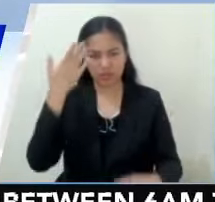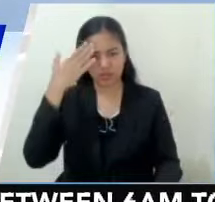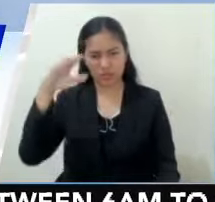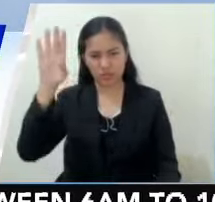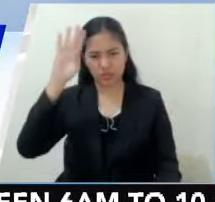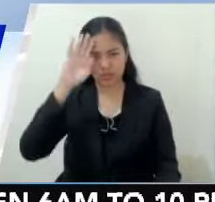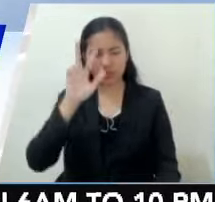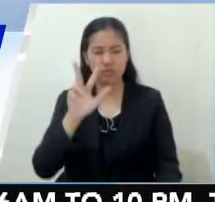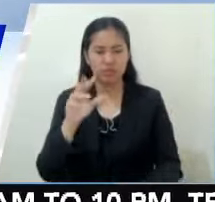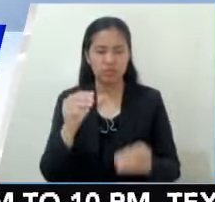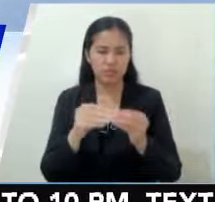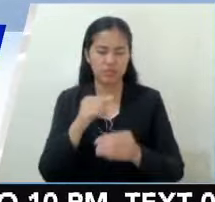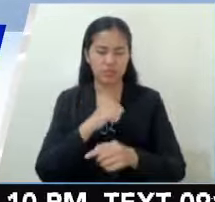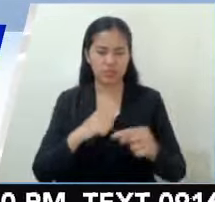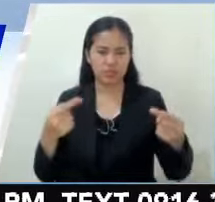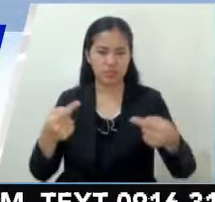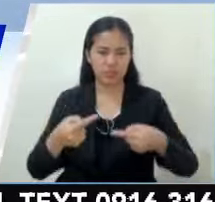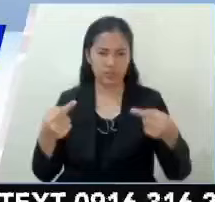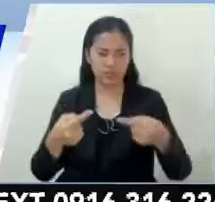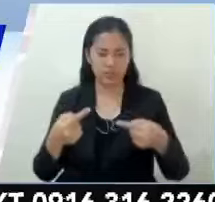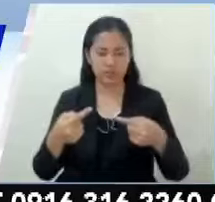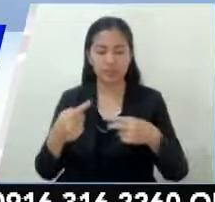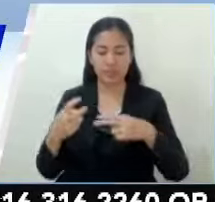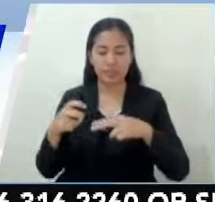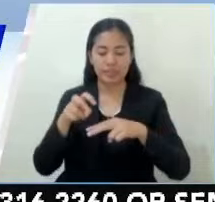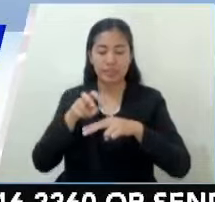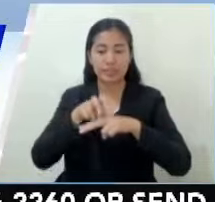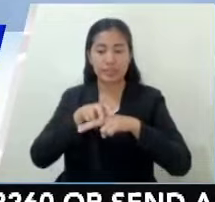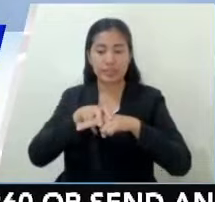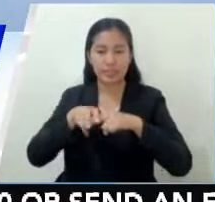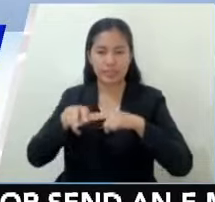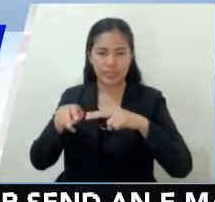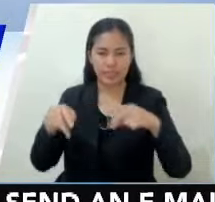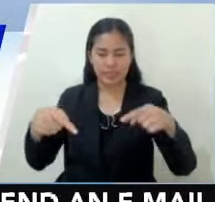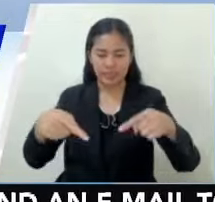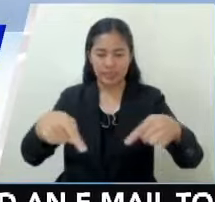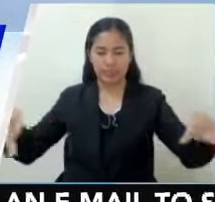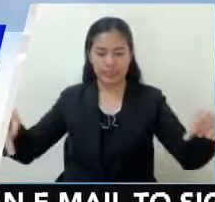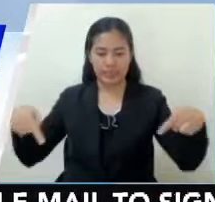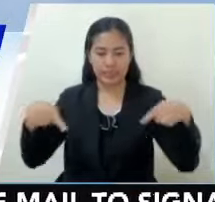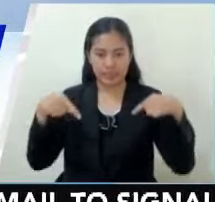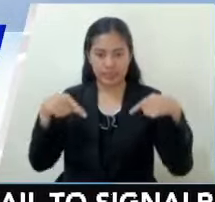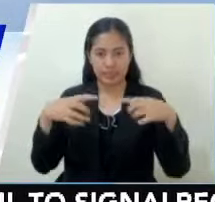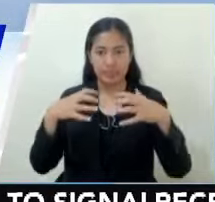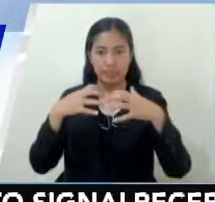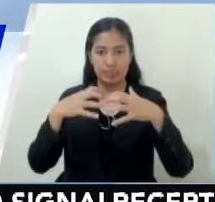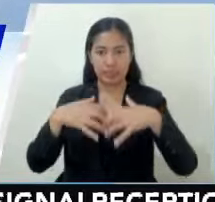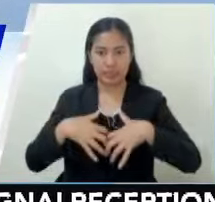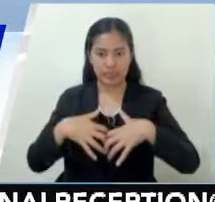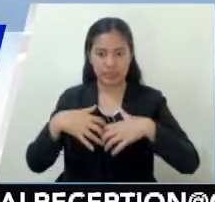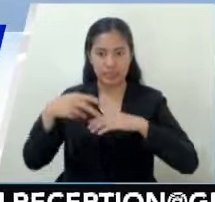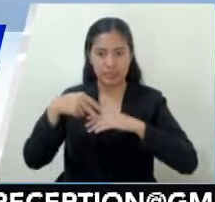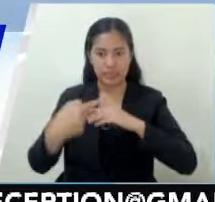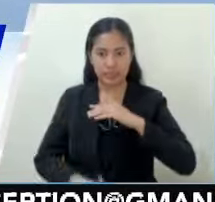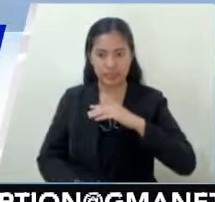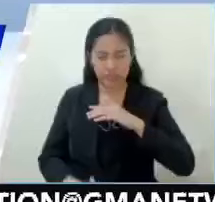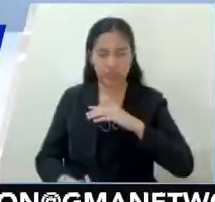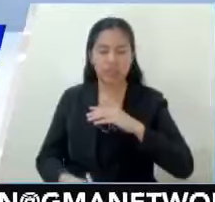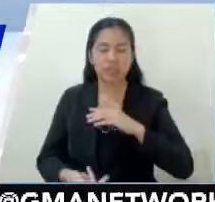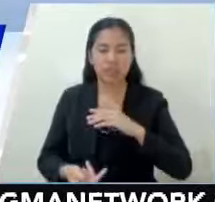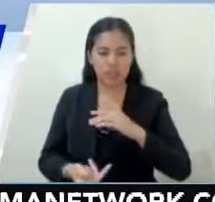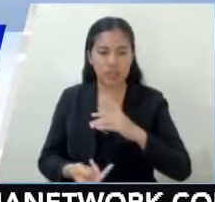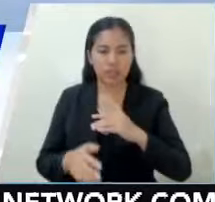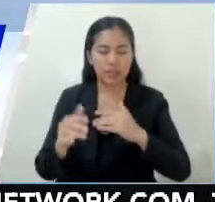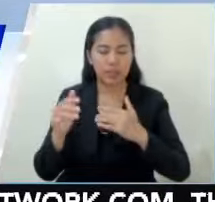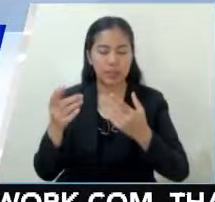Ayon sa mga otoridad, nakaupo ang mga estudyante sa ibabaw ng septic tank nang gumuho ito at nahulog sila. Dahil sa insidente, kinansela ang klase